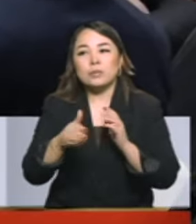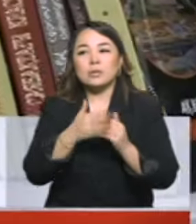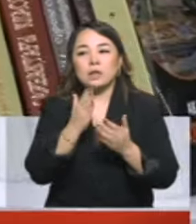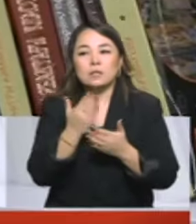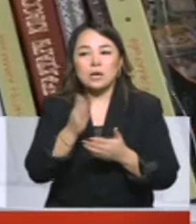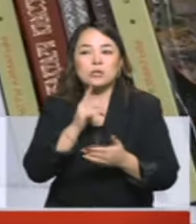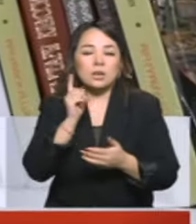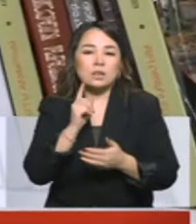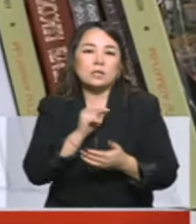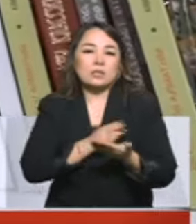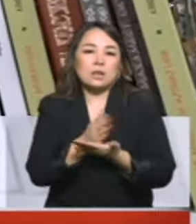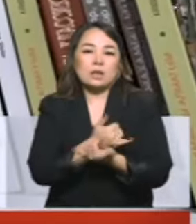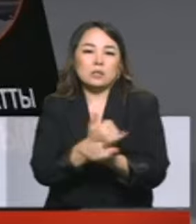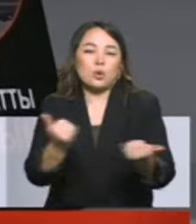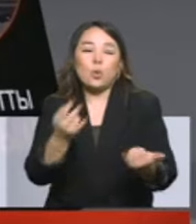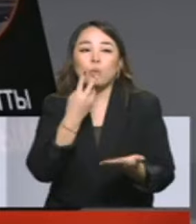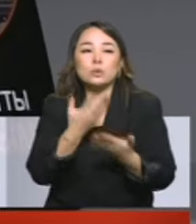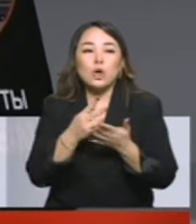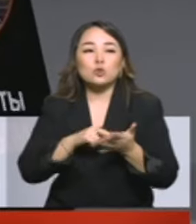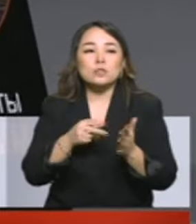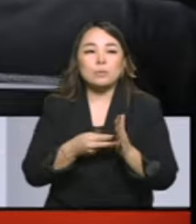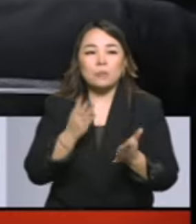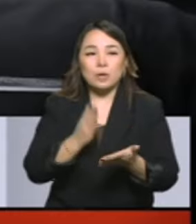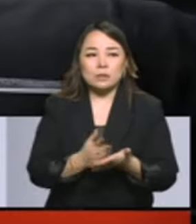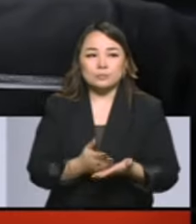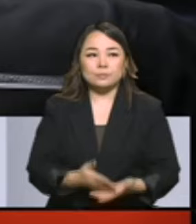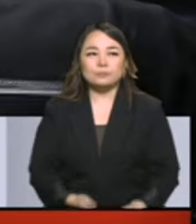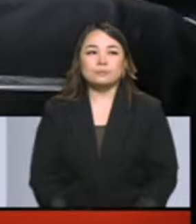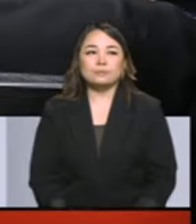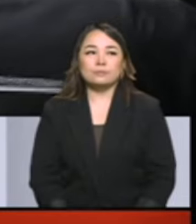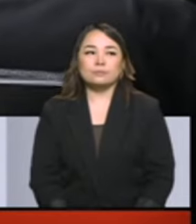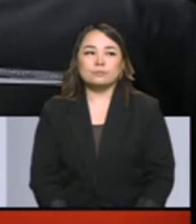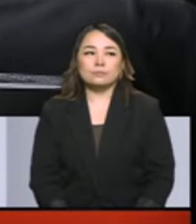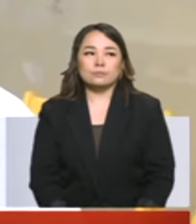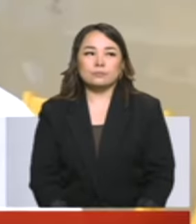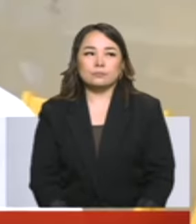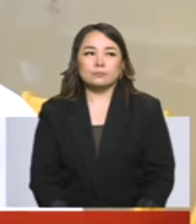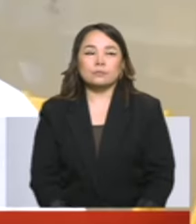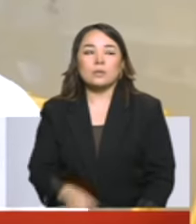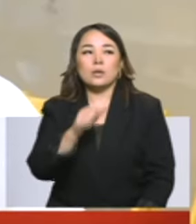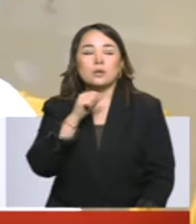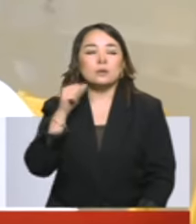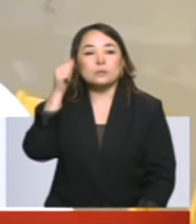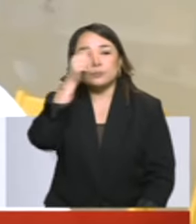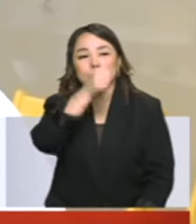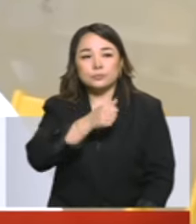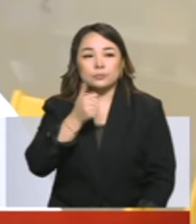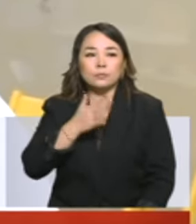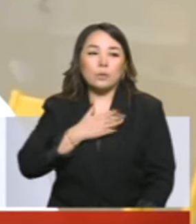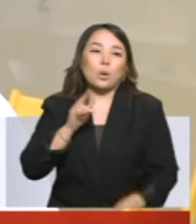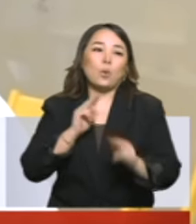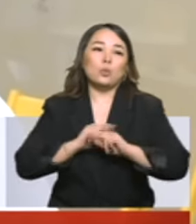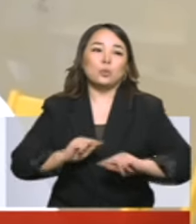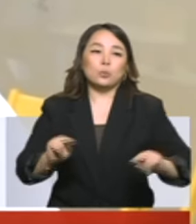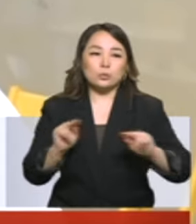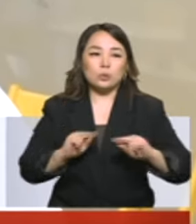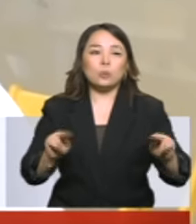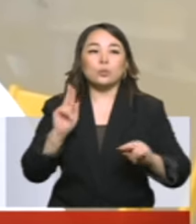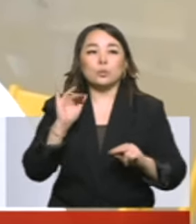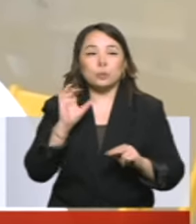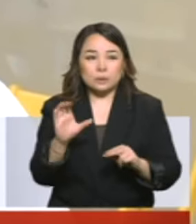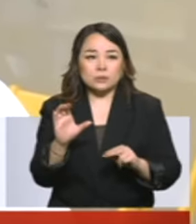астам жасқа қызмет көрсетеді деп жоспарланып отыр. Былтыр біз жаңағы оқыту